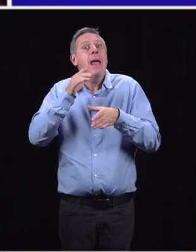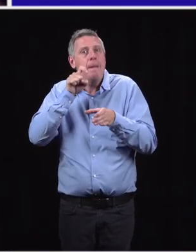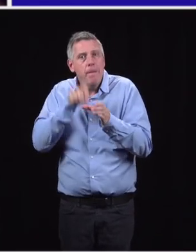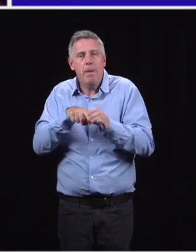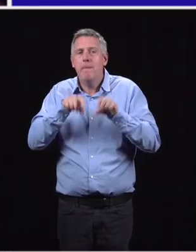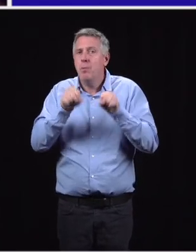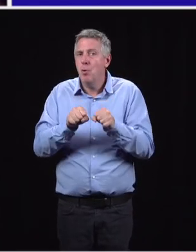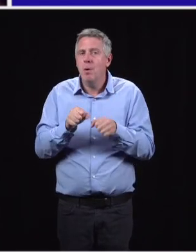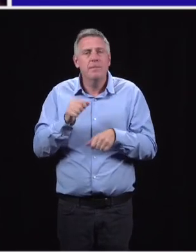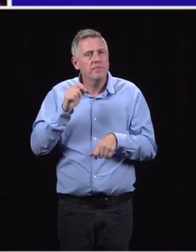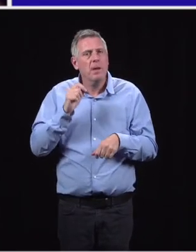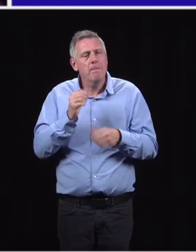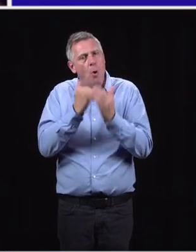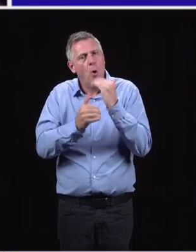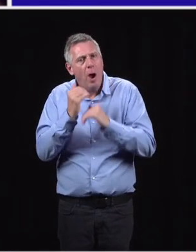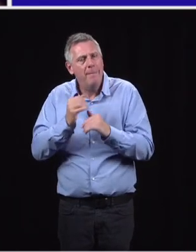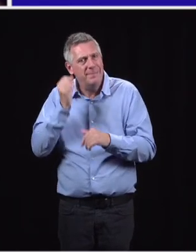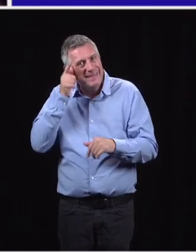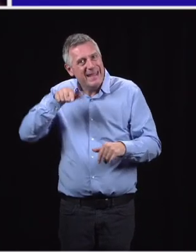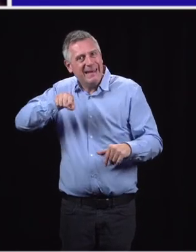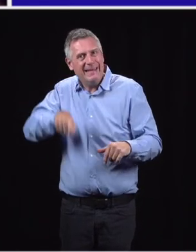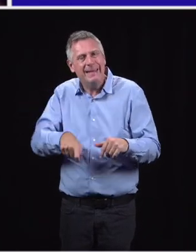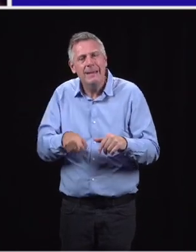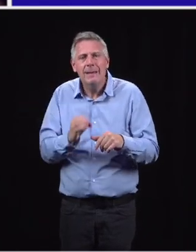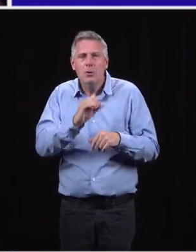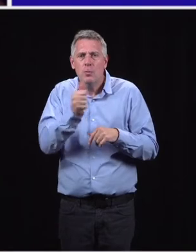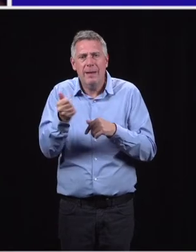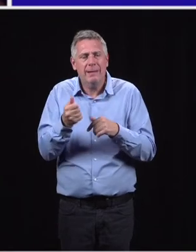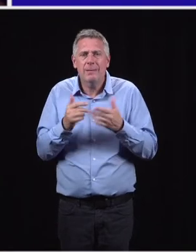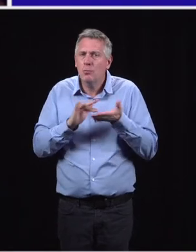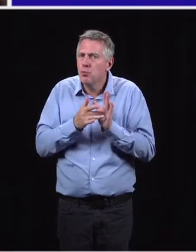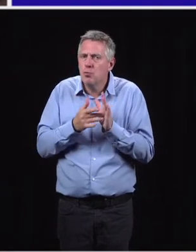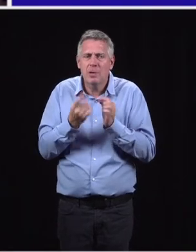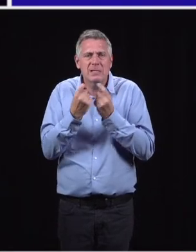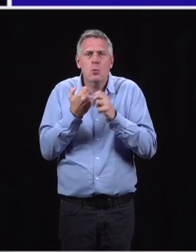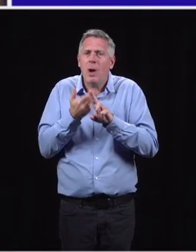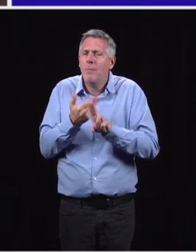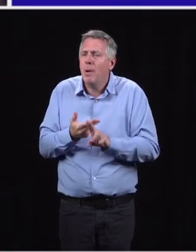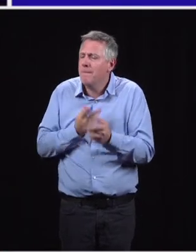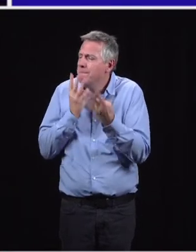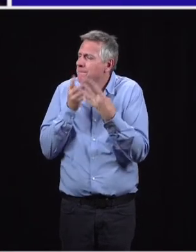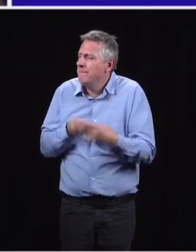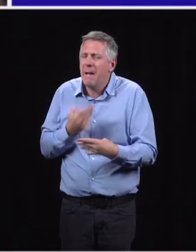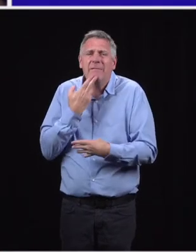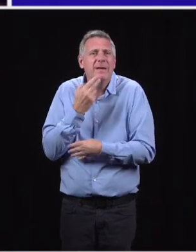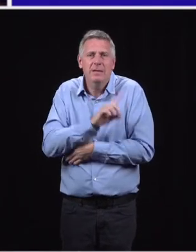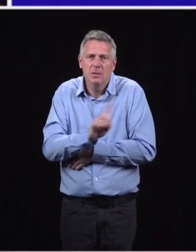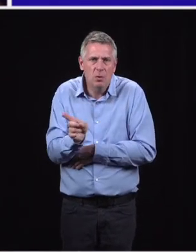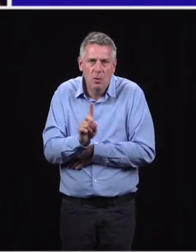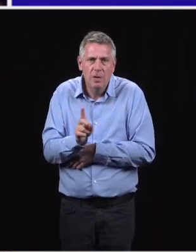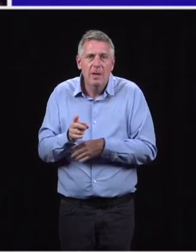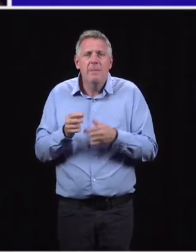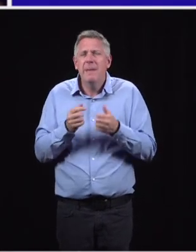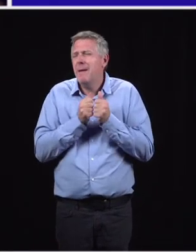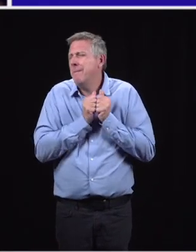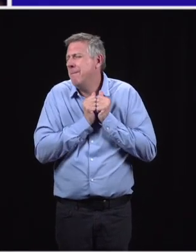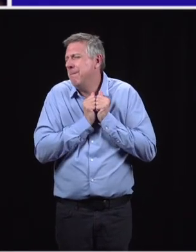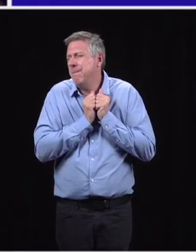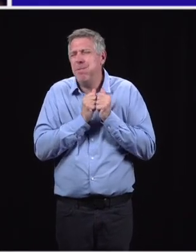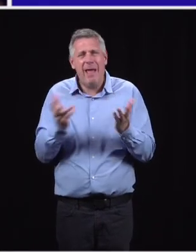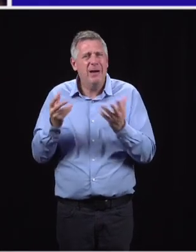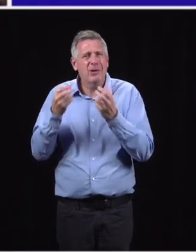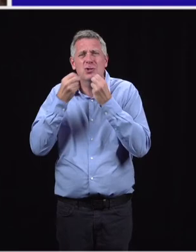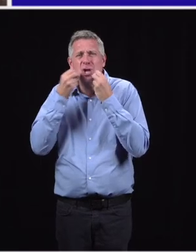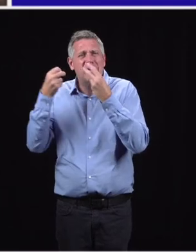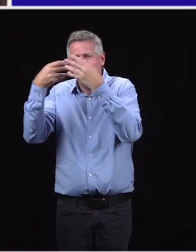le programme des clics numériques à cette vocation là de répondre à plein de questions alors on répond pas à tout mais ce qui est sûr c'est que il y a de multiples questions il y en avait plein dans le chat